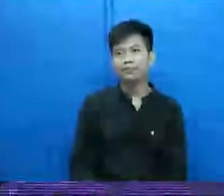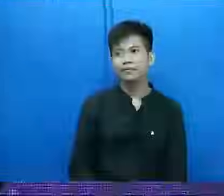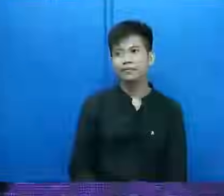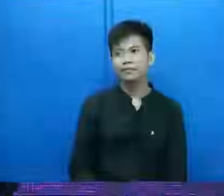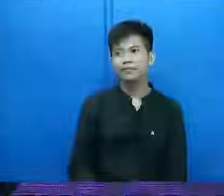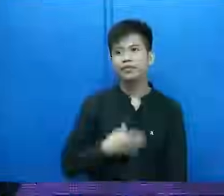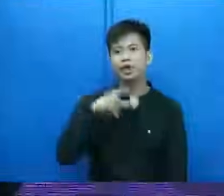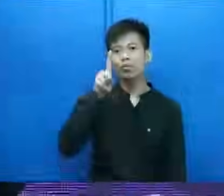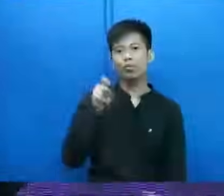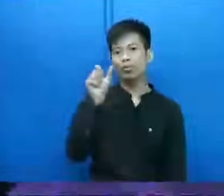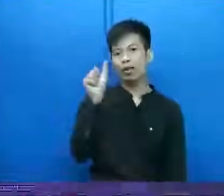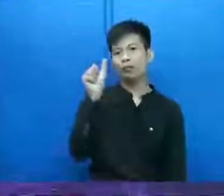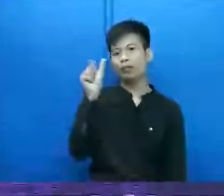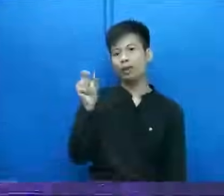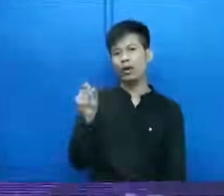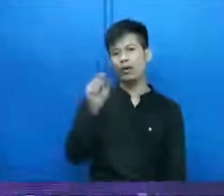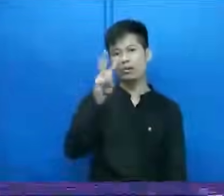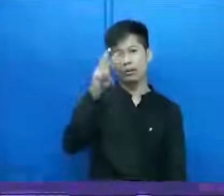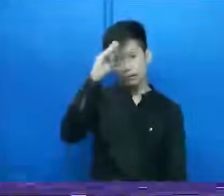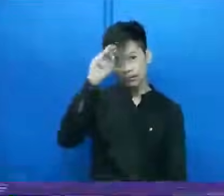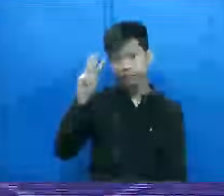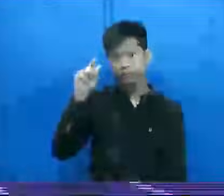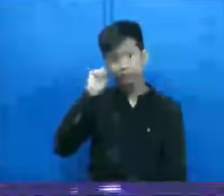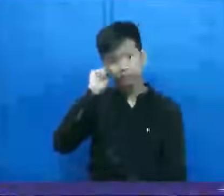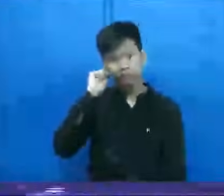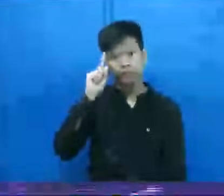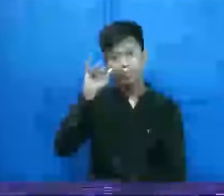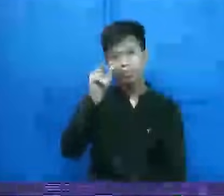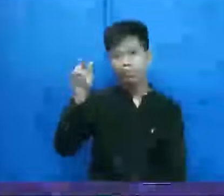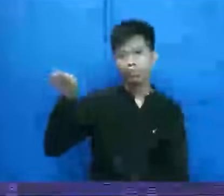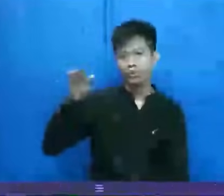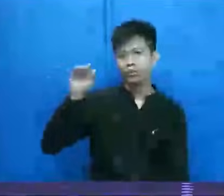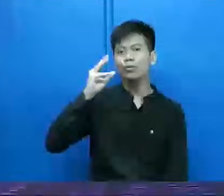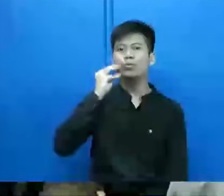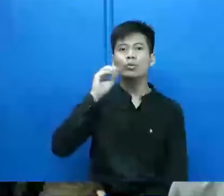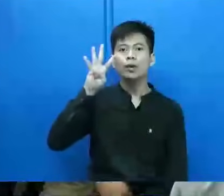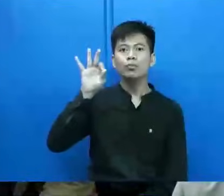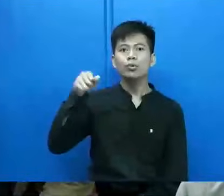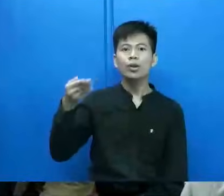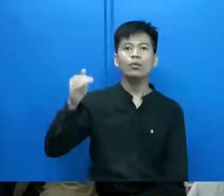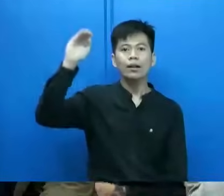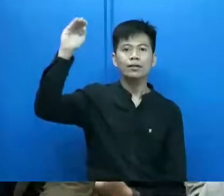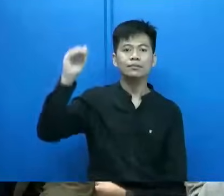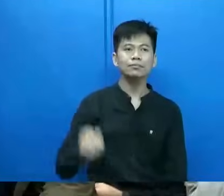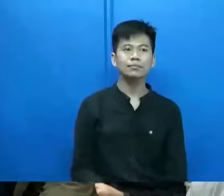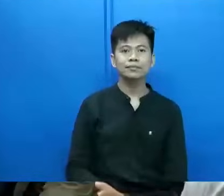Saya butuh 6 orang, 3 ikhwan, 3 akhwat. Ikhwan. Satu juz usia di atas 40 tahun.